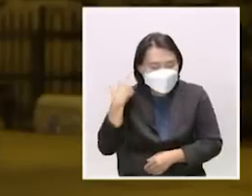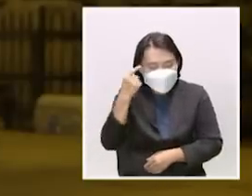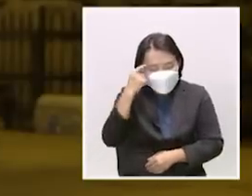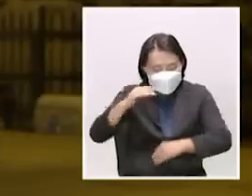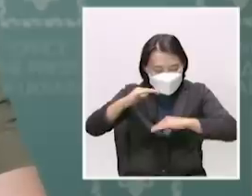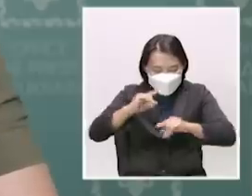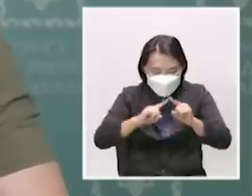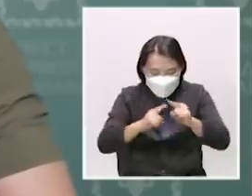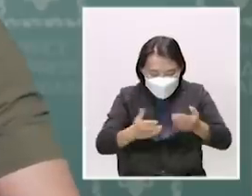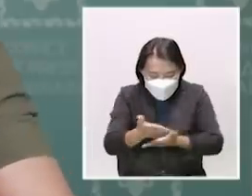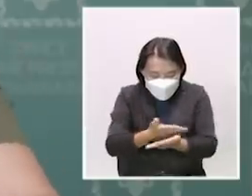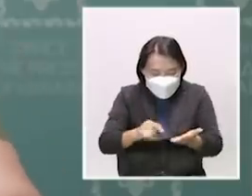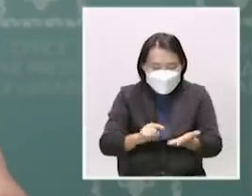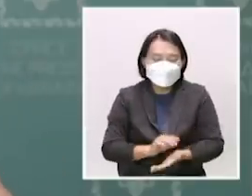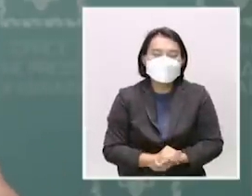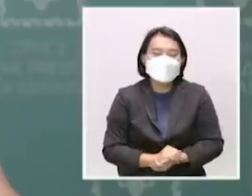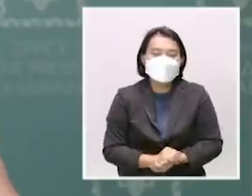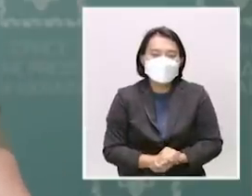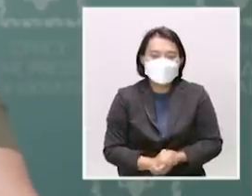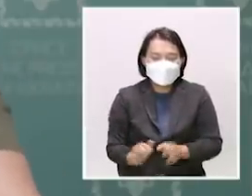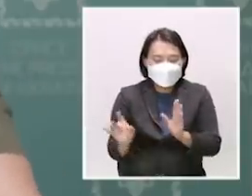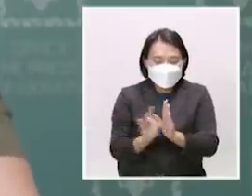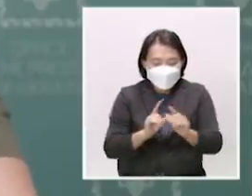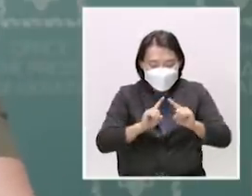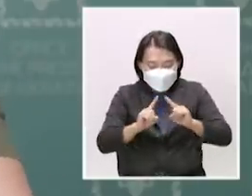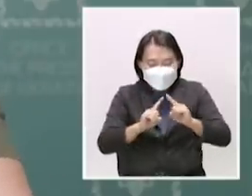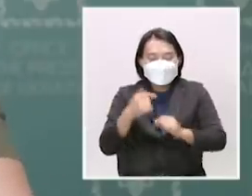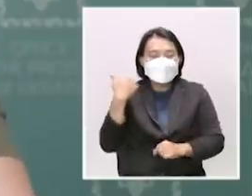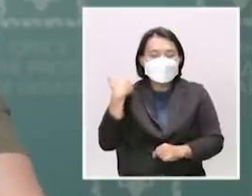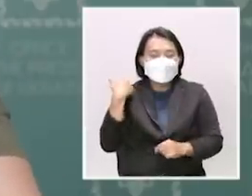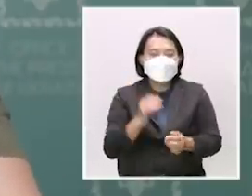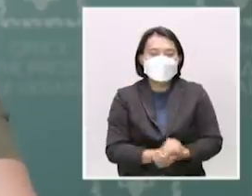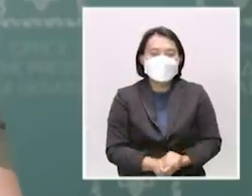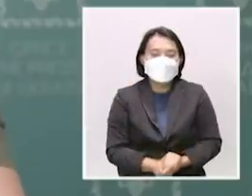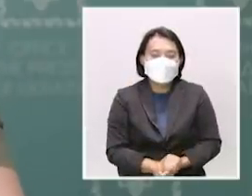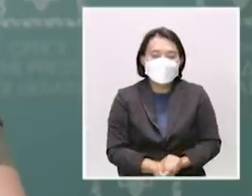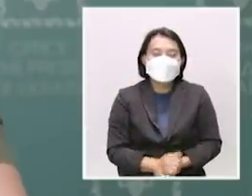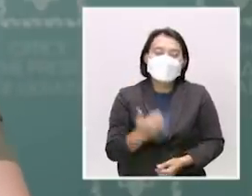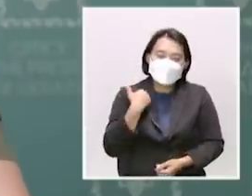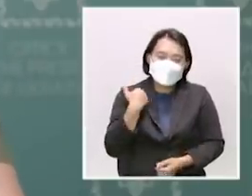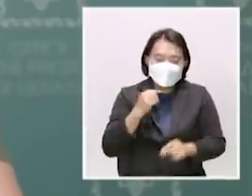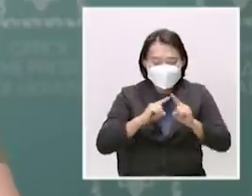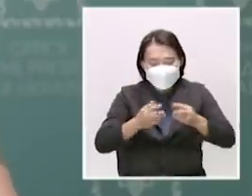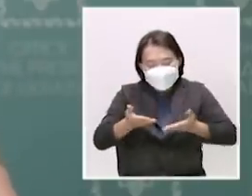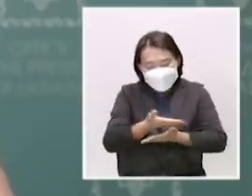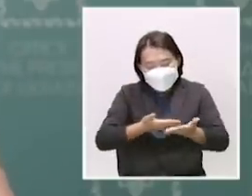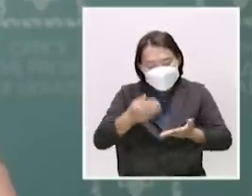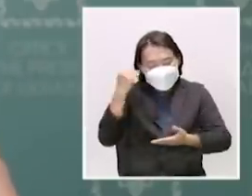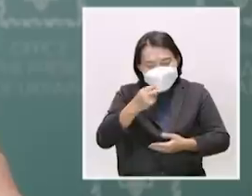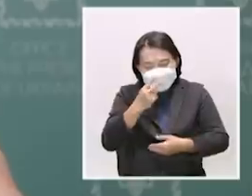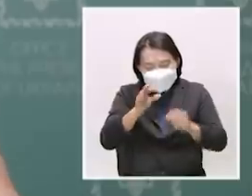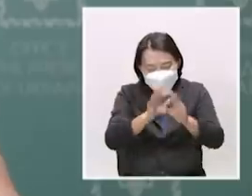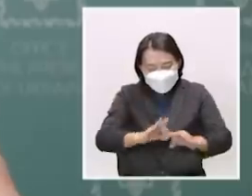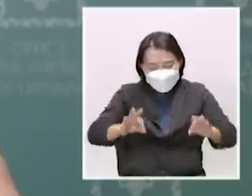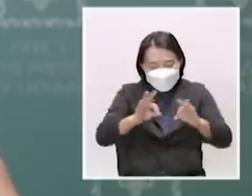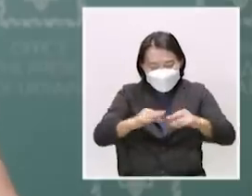การจรจา ในสุมักจะมกจริาแ่นอนแต่ว่าจรจาอยู่เรอย แตจะเปนถึไหนที่ทางไหน ต้ดูสนามรอกเป็ห